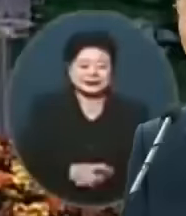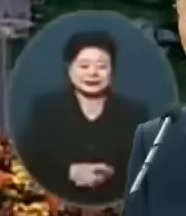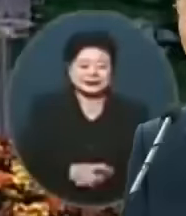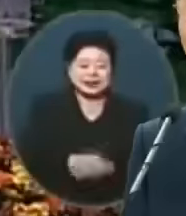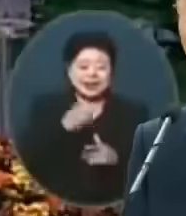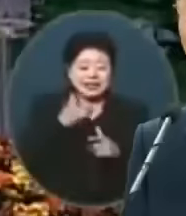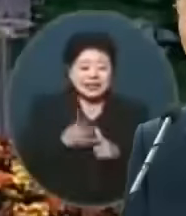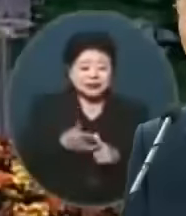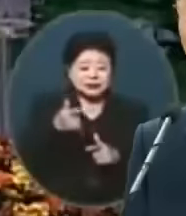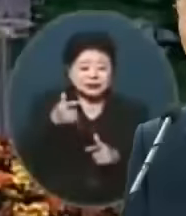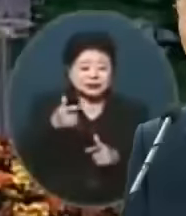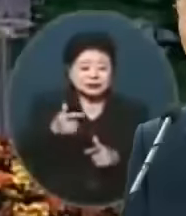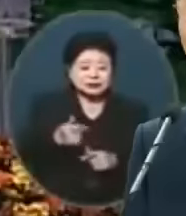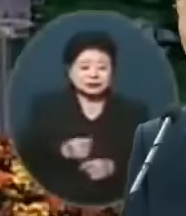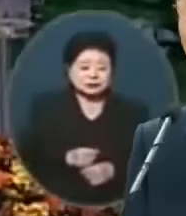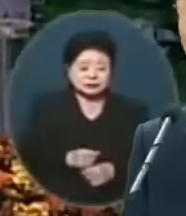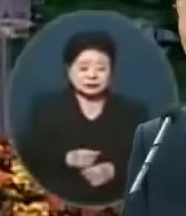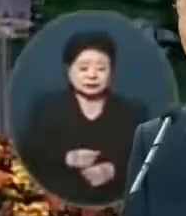예수님은 어떻게